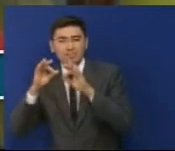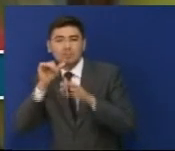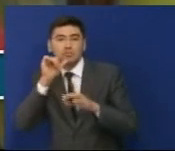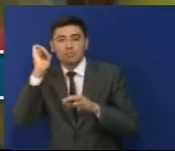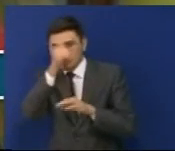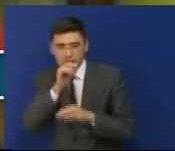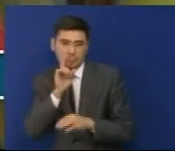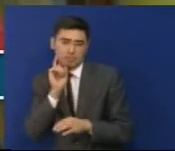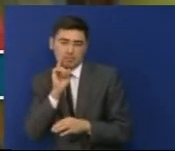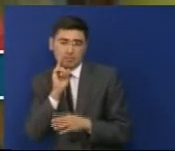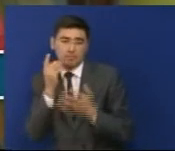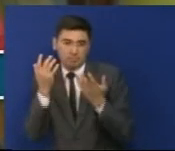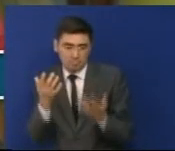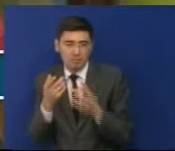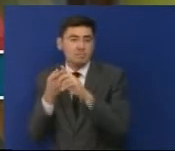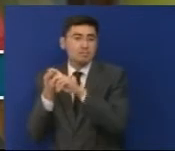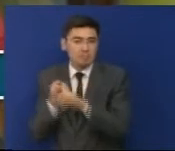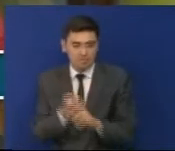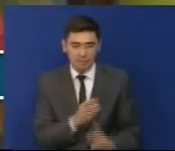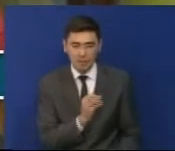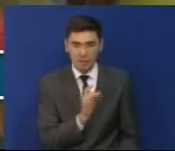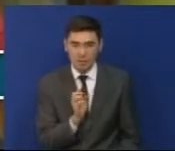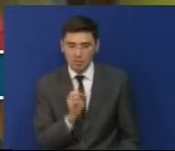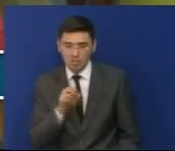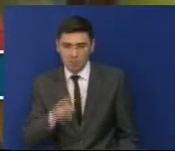болғандықтан біздің режиссеріміз Ербол Жуасбек